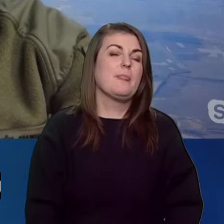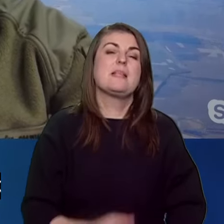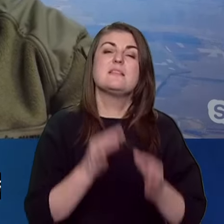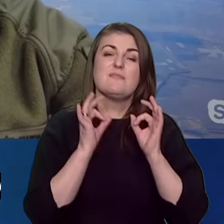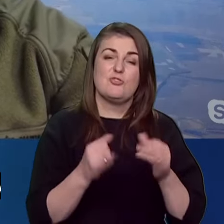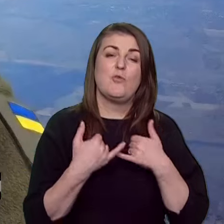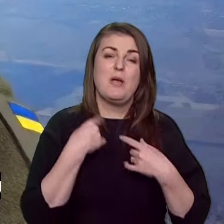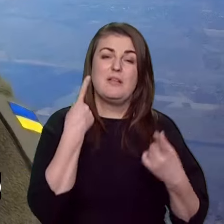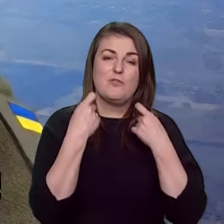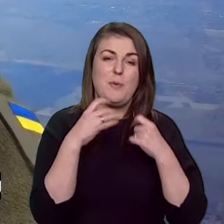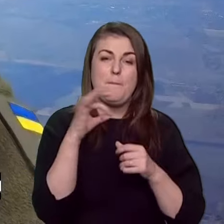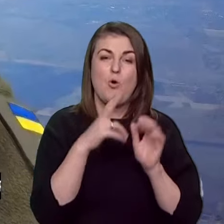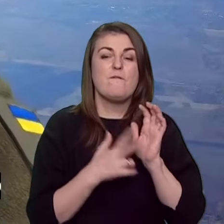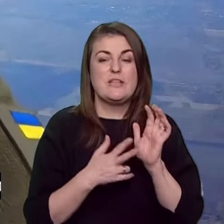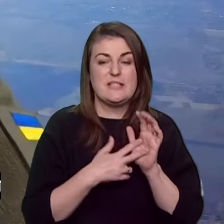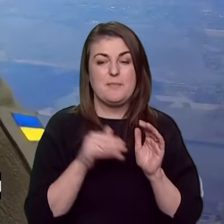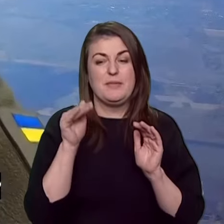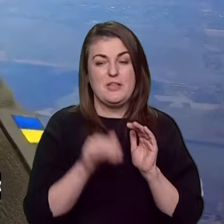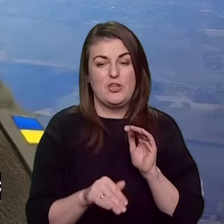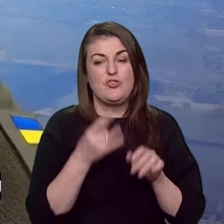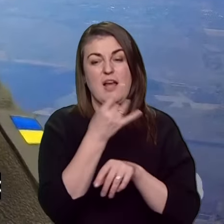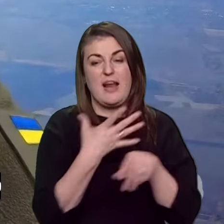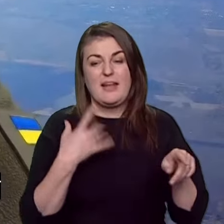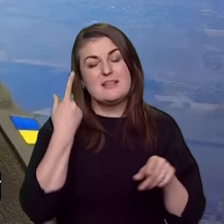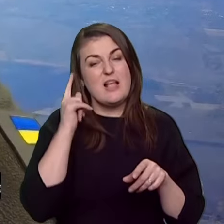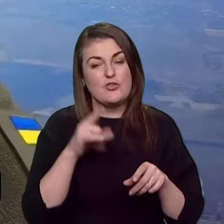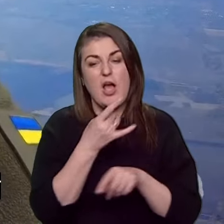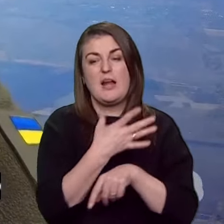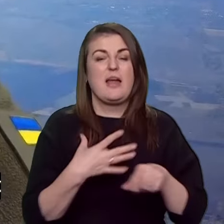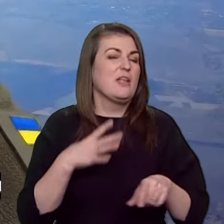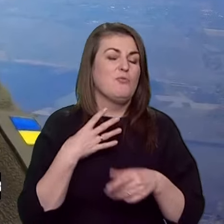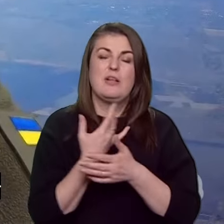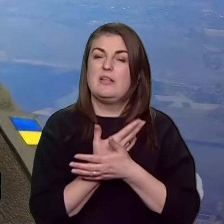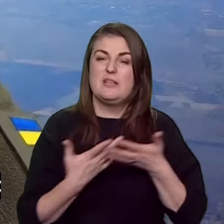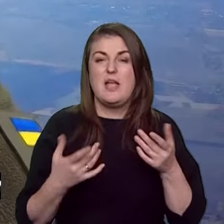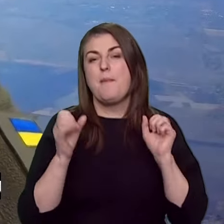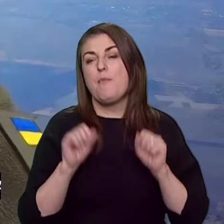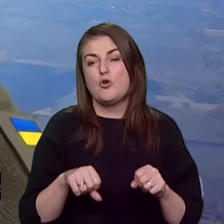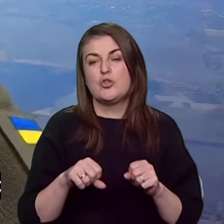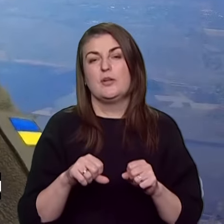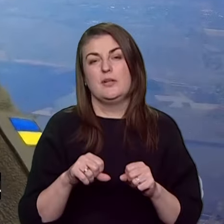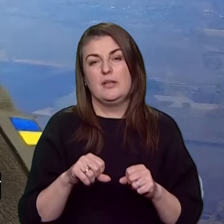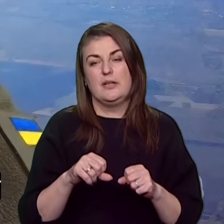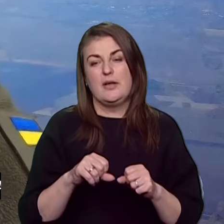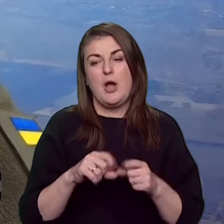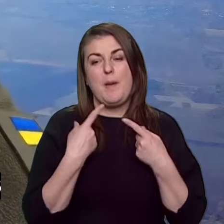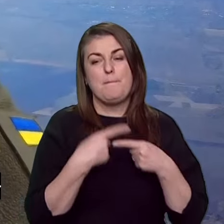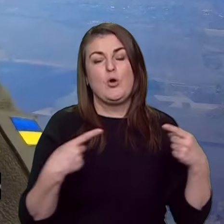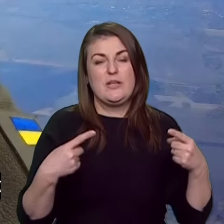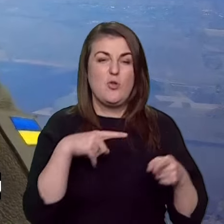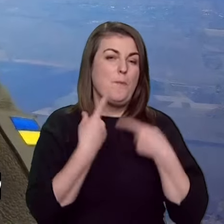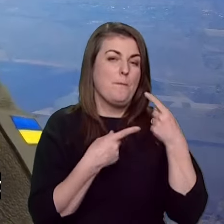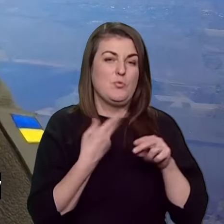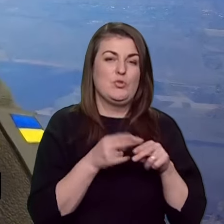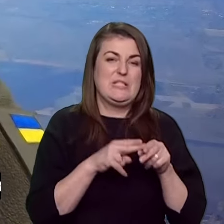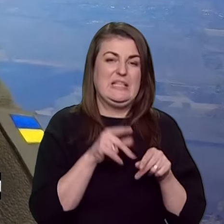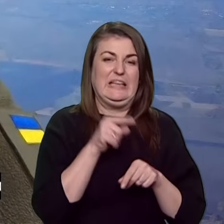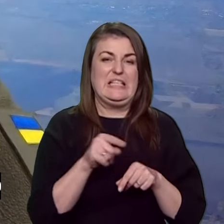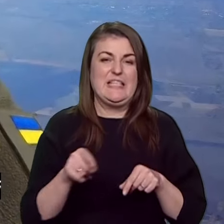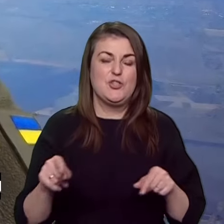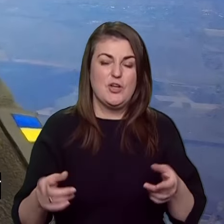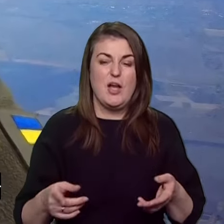Звичайно, у мене інформація про 8 тисяч ракет. Ну, знаєте, ракети бувають різні і може по-різному трактуватися оці